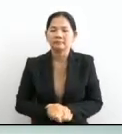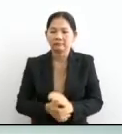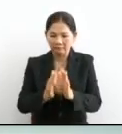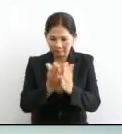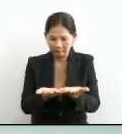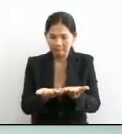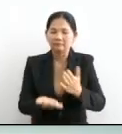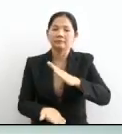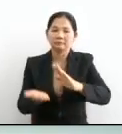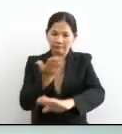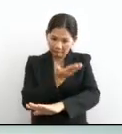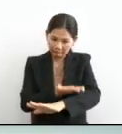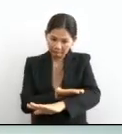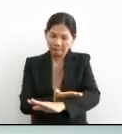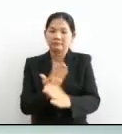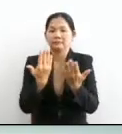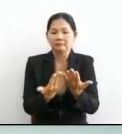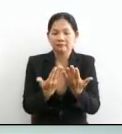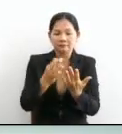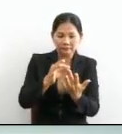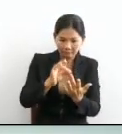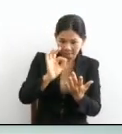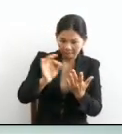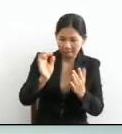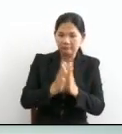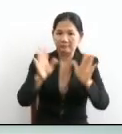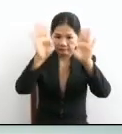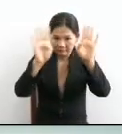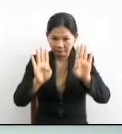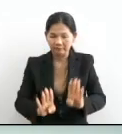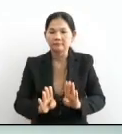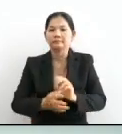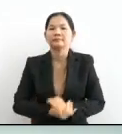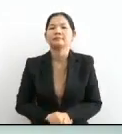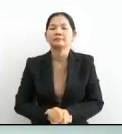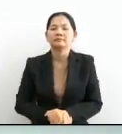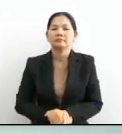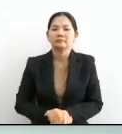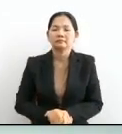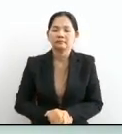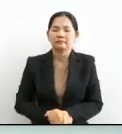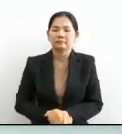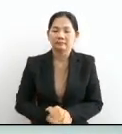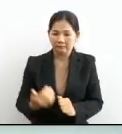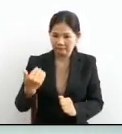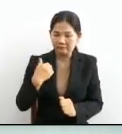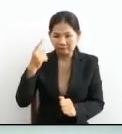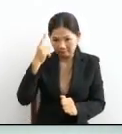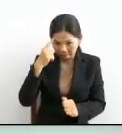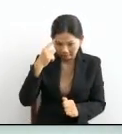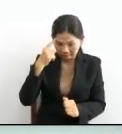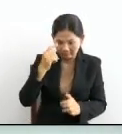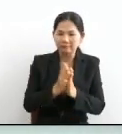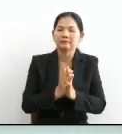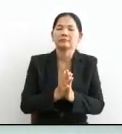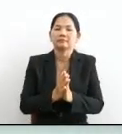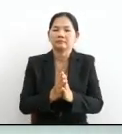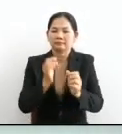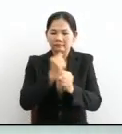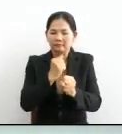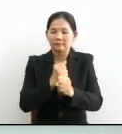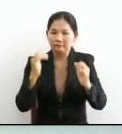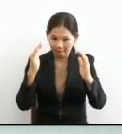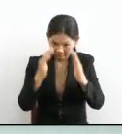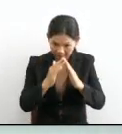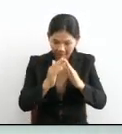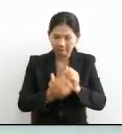nè lửa tóc. Chà đặn bấy tiên tốt cho mùi nè cửu nè lửa. Đã khiền chà. Chẳng chà dương nấng. Chà tất cả. Chà tất cả tiệt